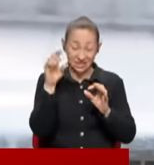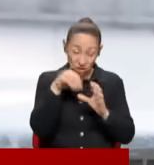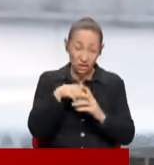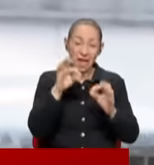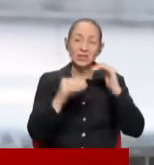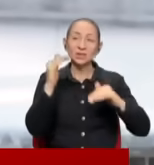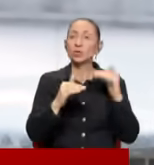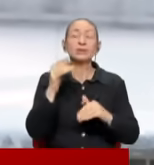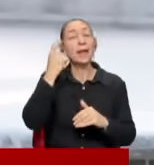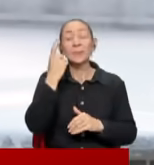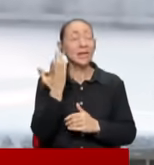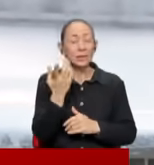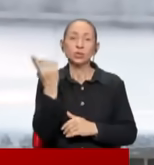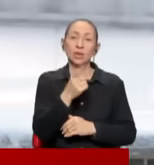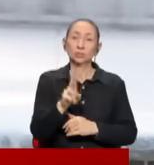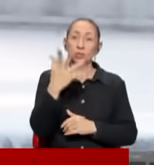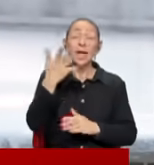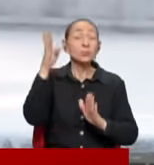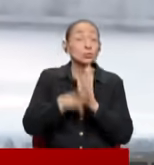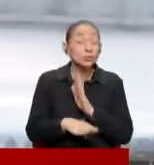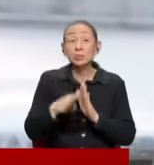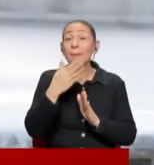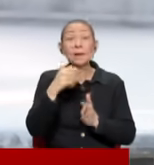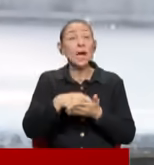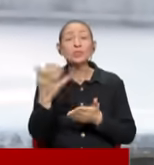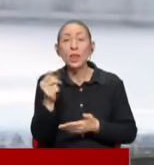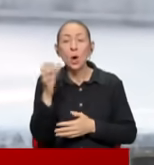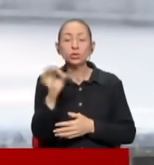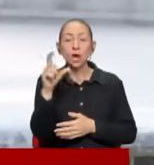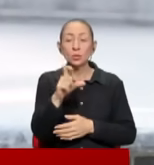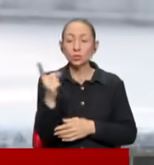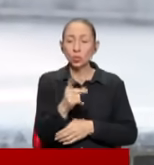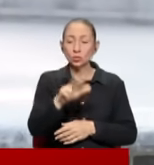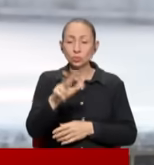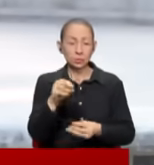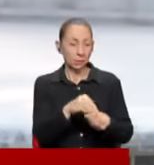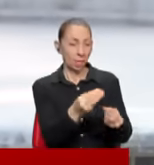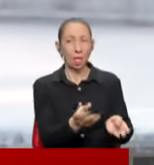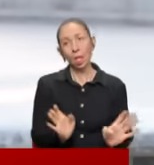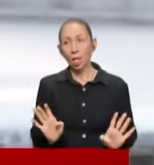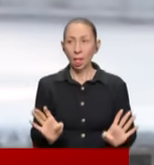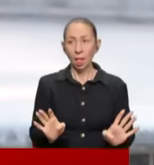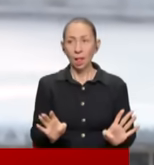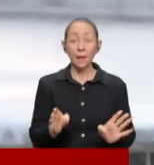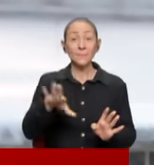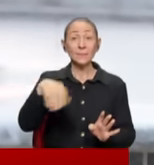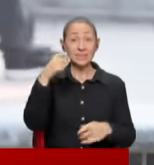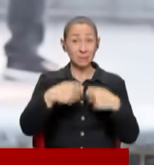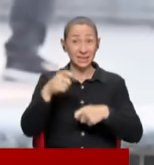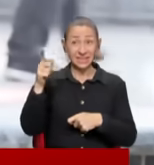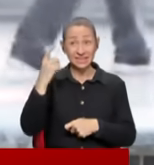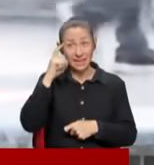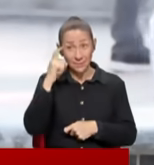tahmini %73 ama en düşük emekli aylığı alanlara Ocak ayında %33'lük zam yapılmıştı. Merkez